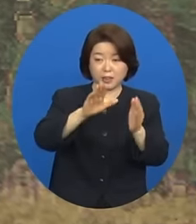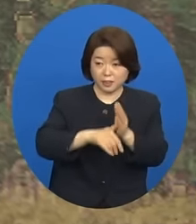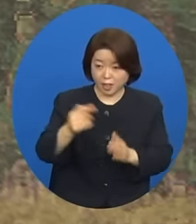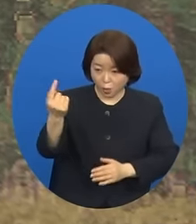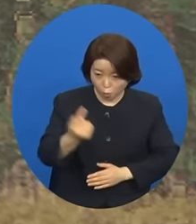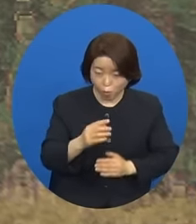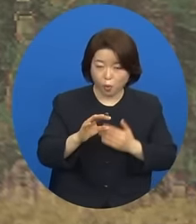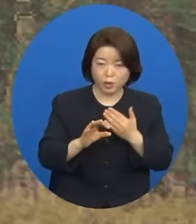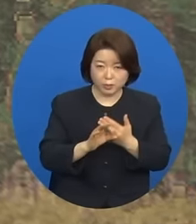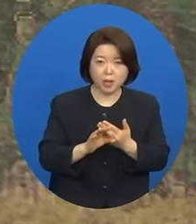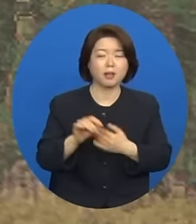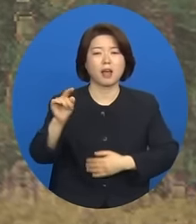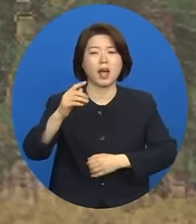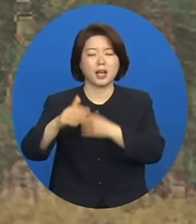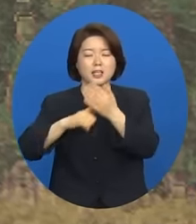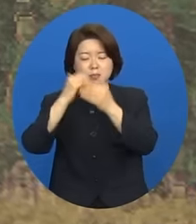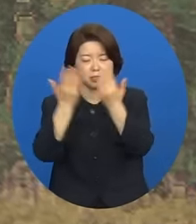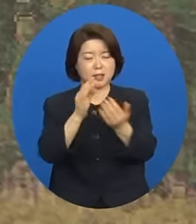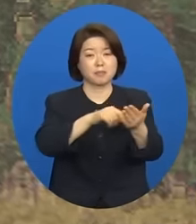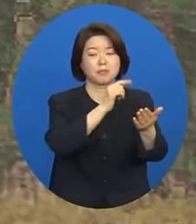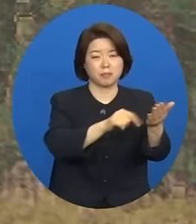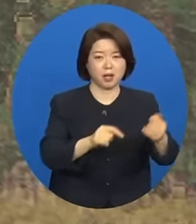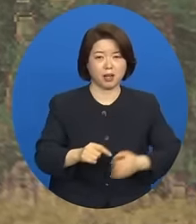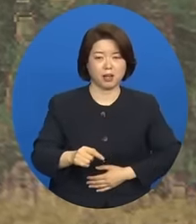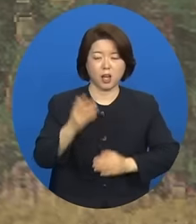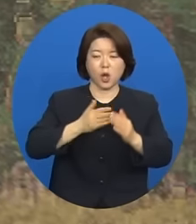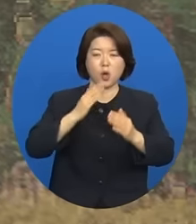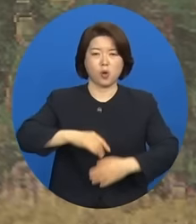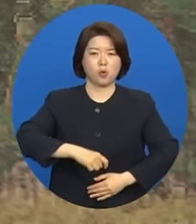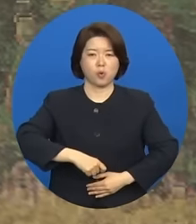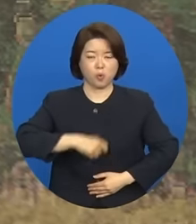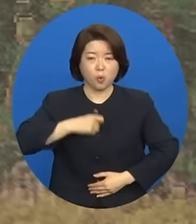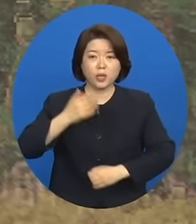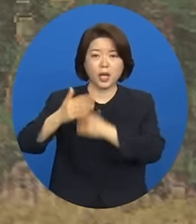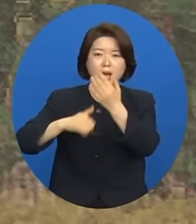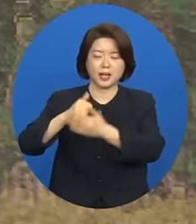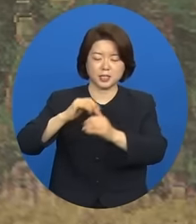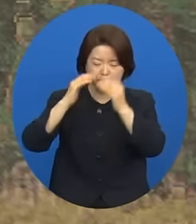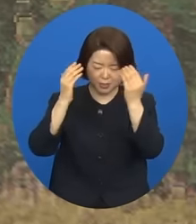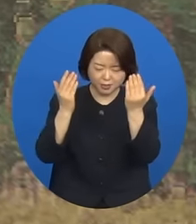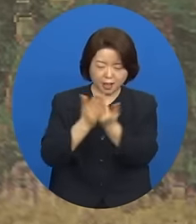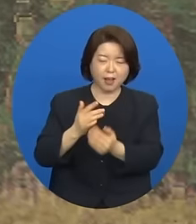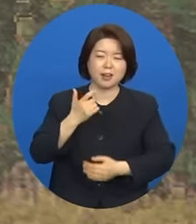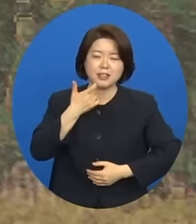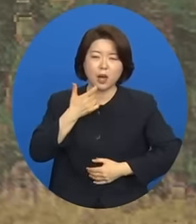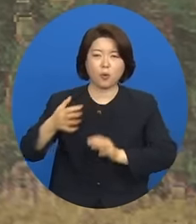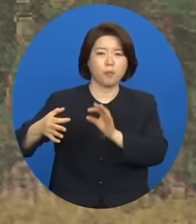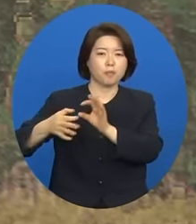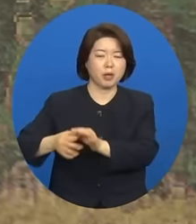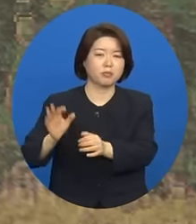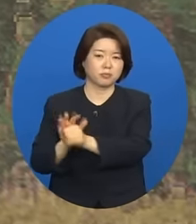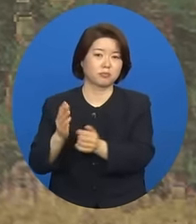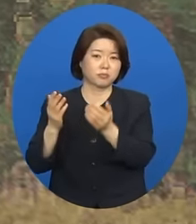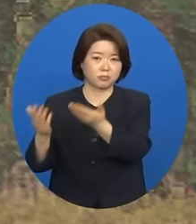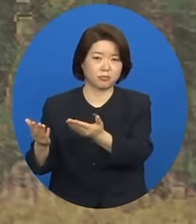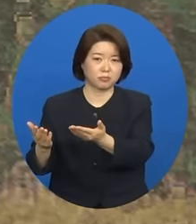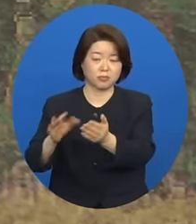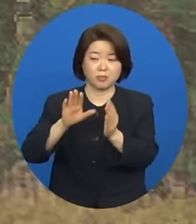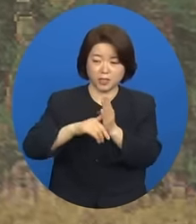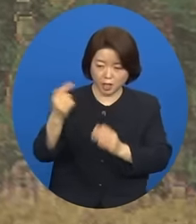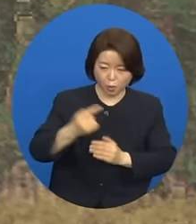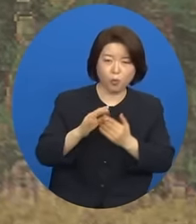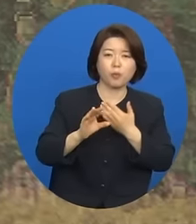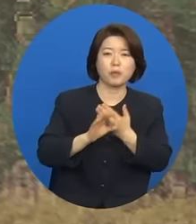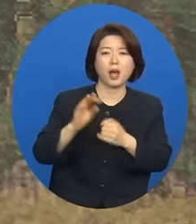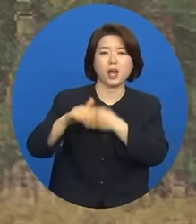진리 하나님께서 야곱의 편을 들어주시는구나. 때가 되면 그분이 갚아주시는구나 하는 것을 알게